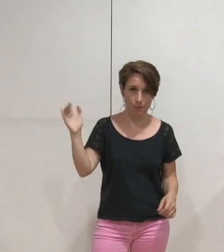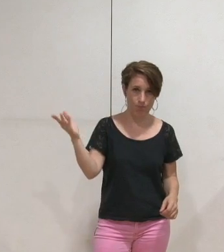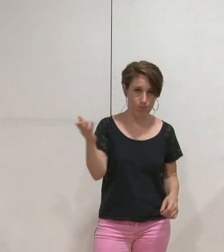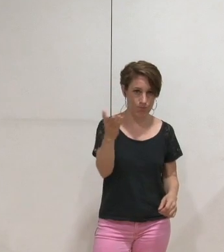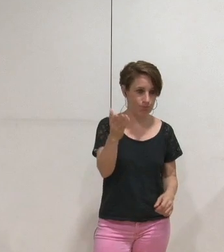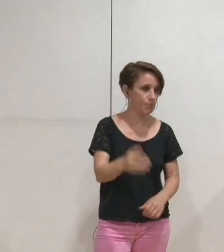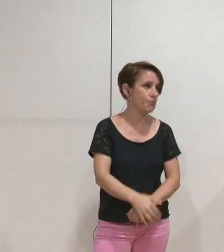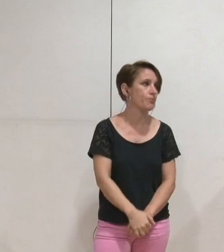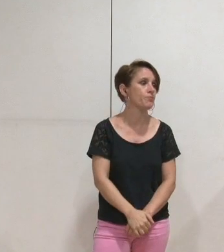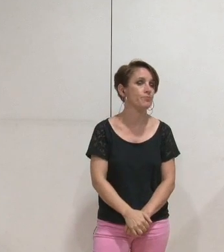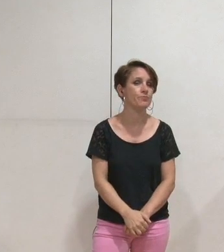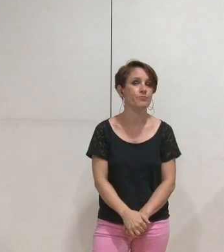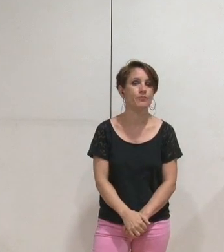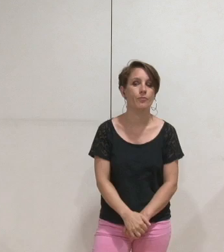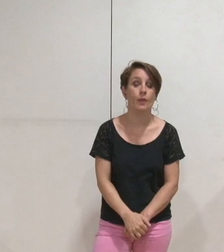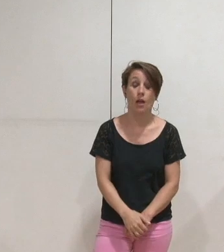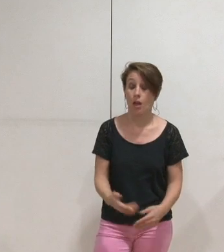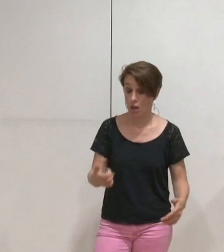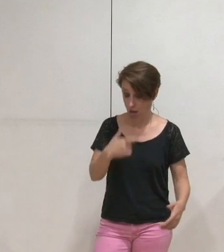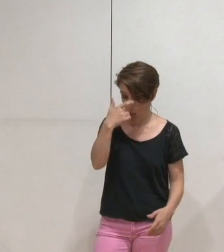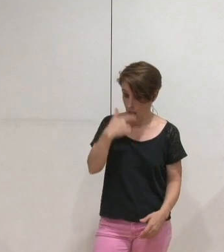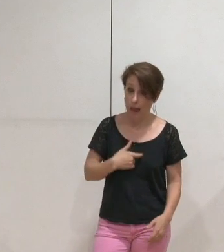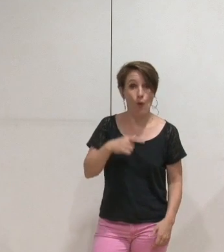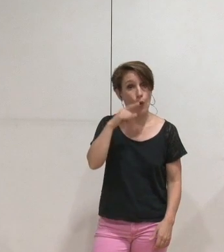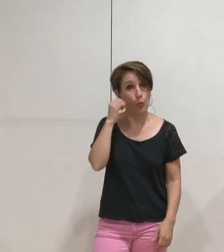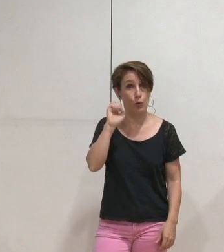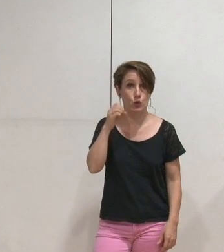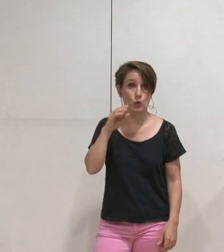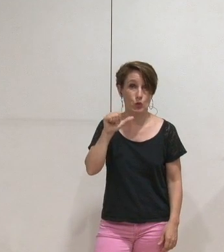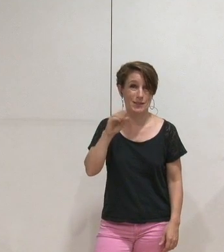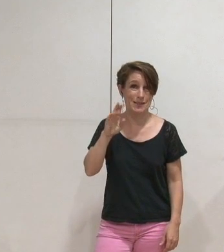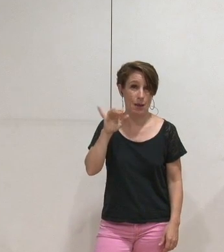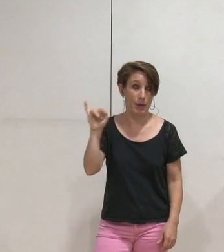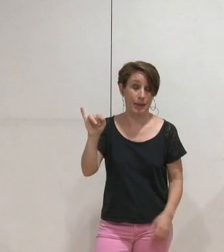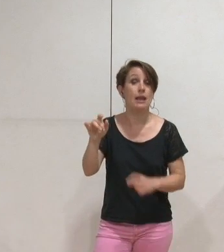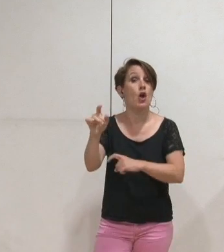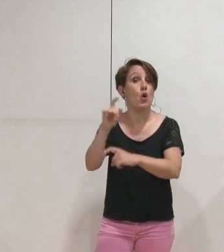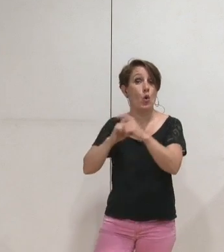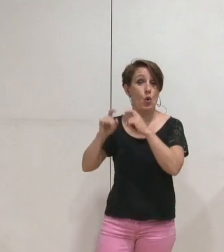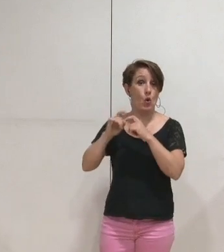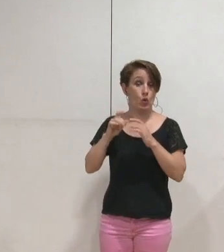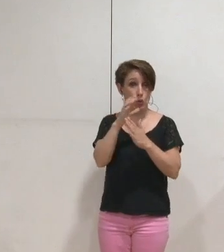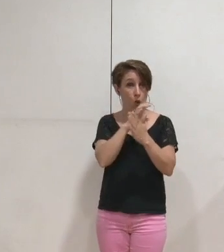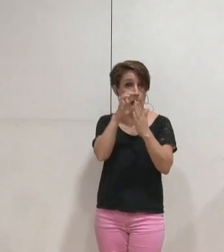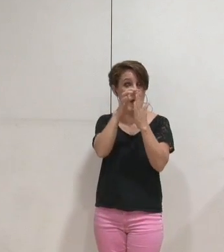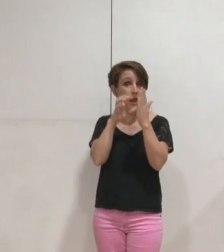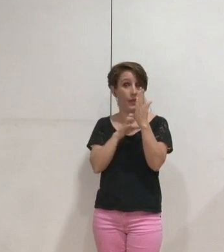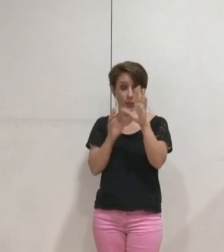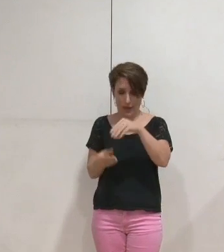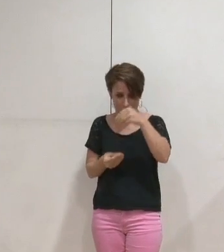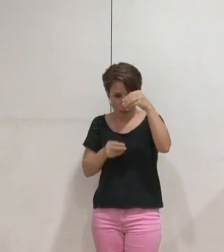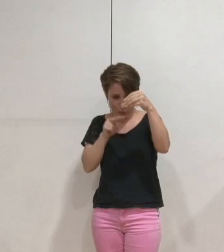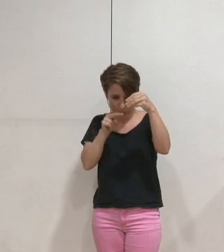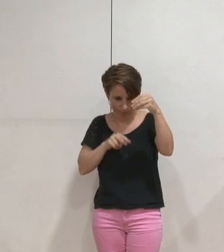Sabri alors Monsieur Sabri il va revenir à la délibération il s'agit simplement pour la ville de